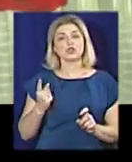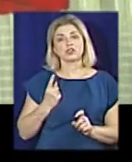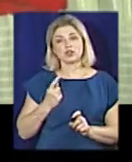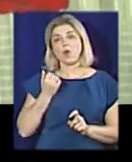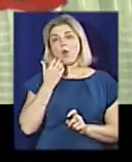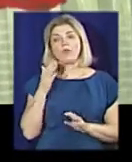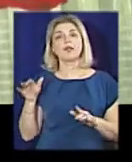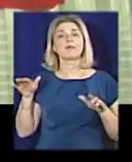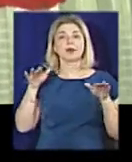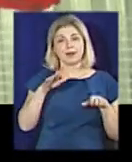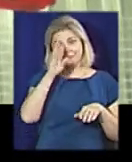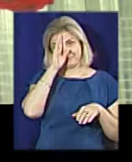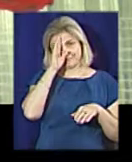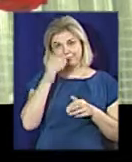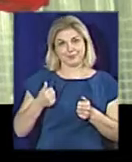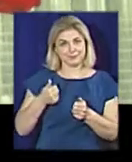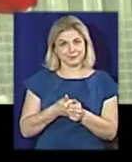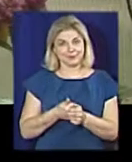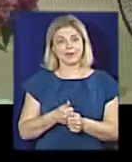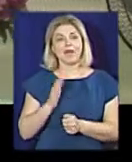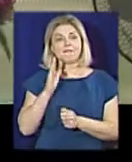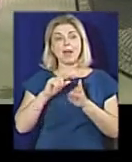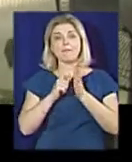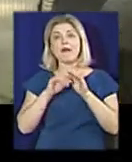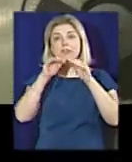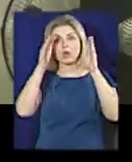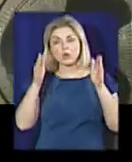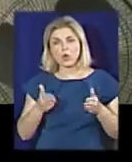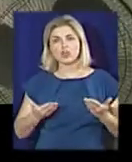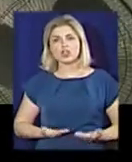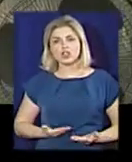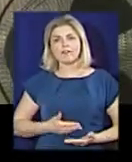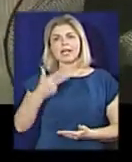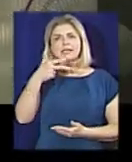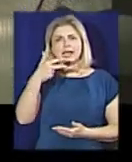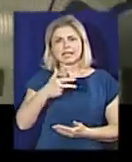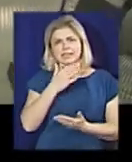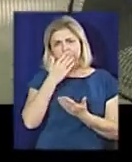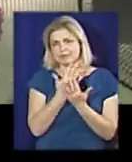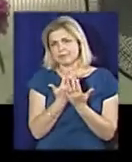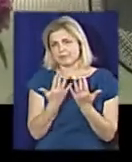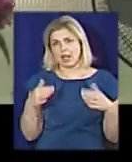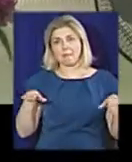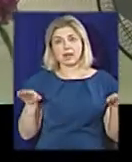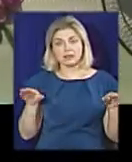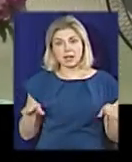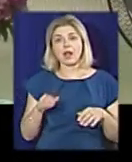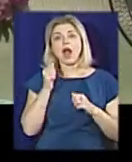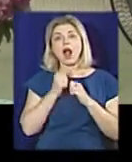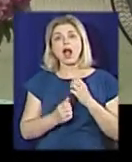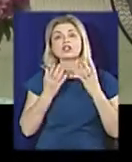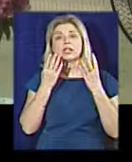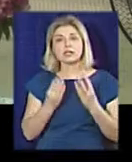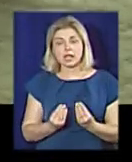неї прилетить самець. У павільйоні живе понад 30 різновидів метеликів. Щодня у зв'язку з короткою тривалістю життя